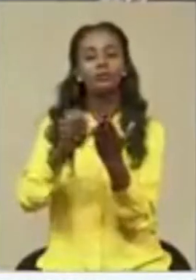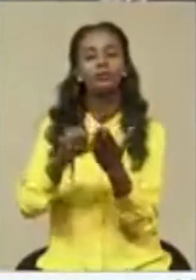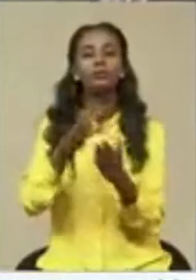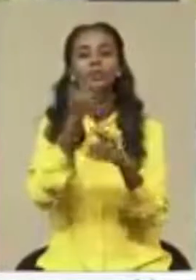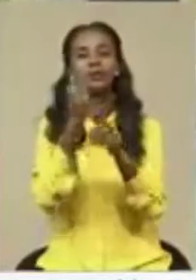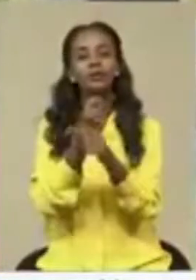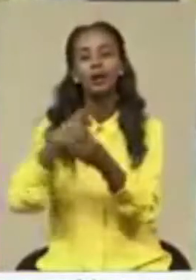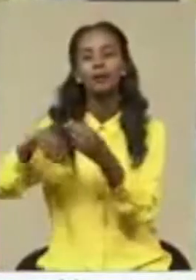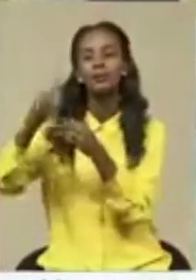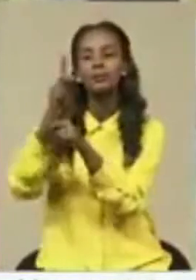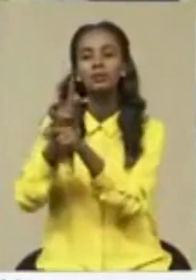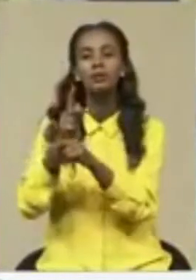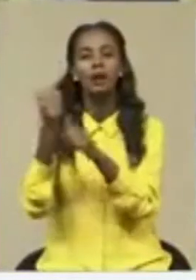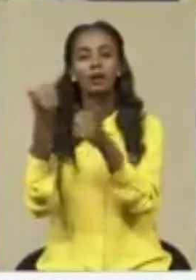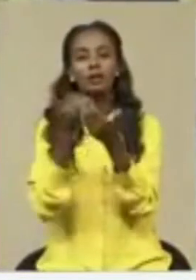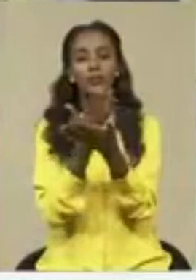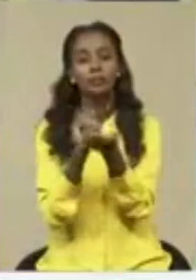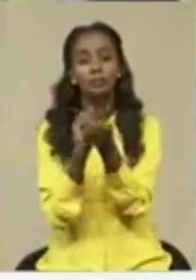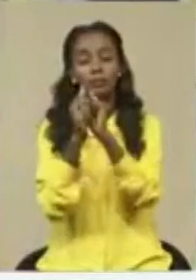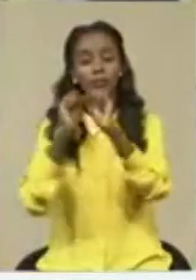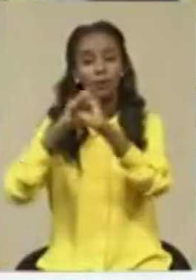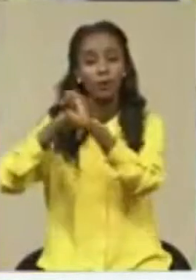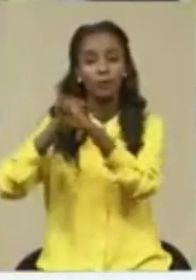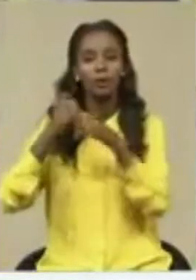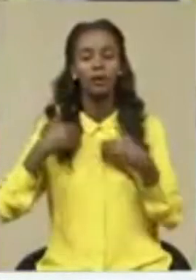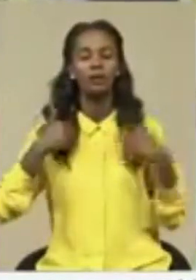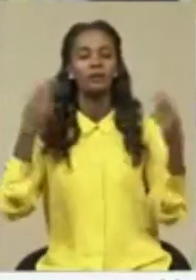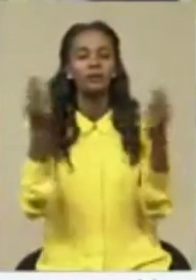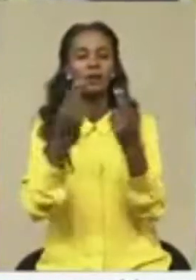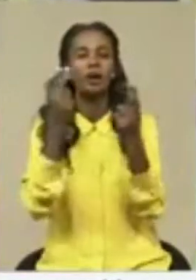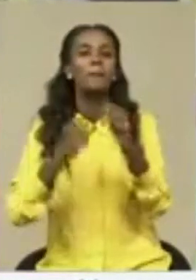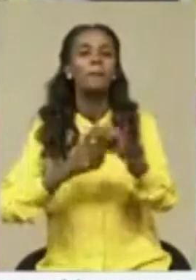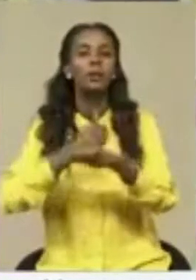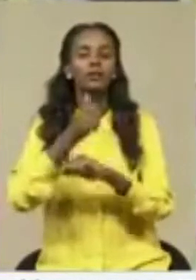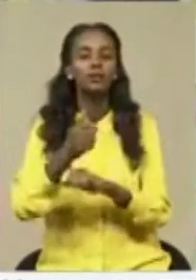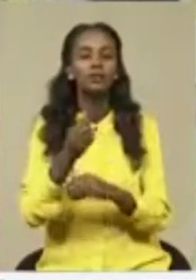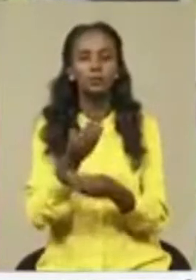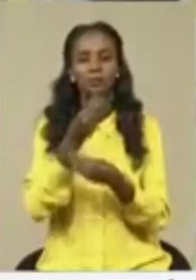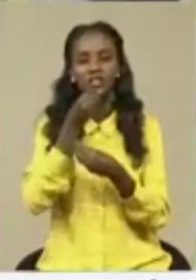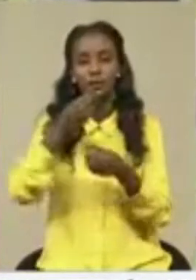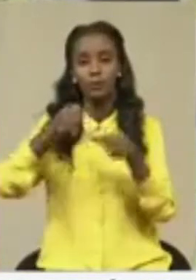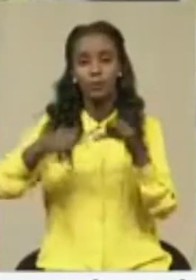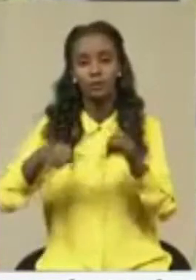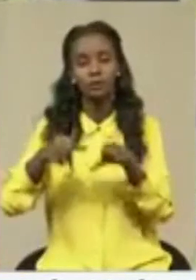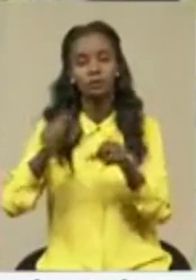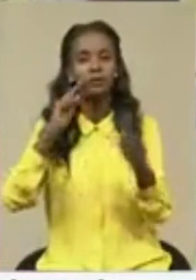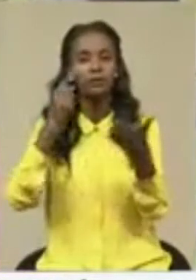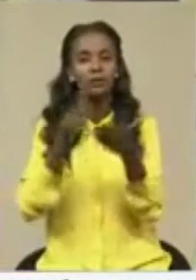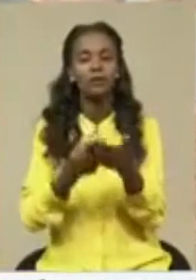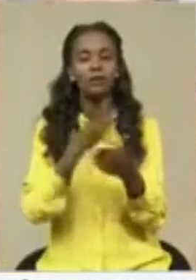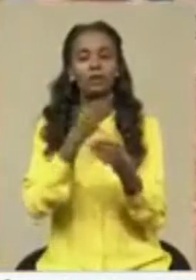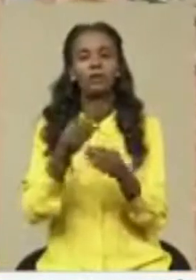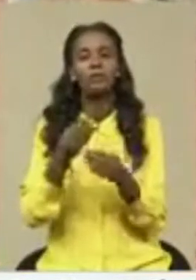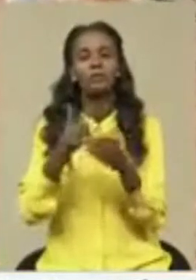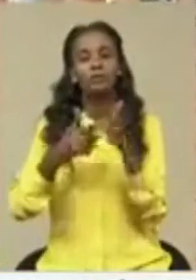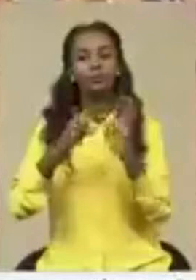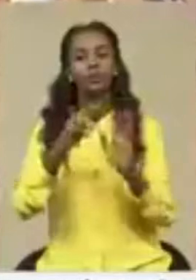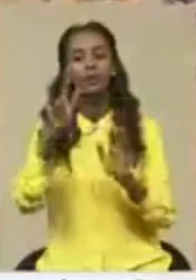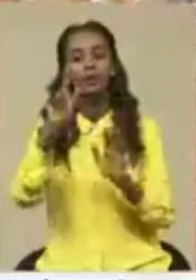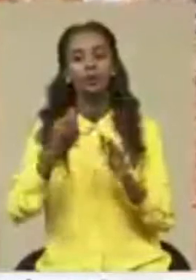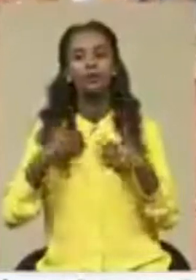ከአካባቢ ጥበቃና የአየር ንብረት ለውጥ ለመቋቋም ካለው ፋይዳ ባሻገር የምግብ ዋስትናን ለማረጋገጥ ጉልህ ሚና አለው።